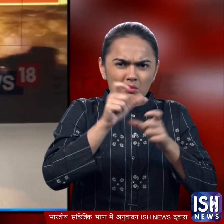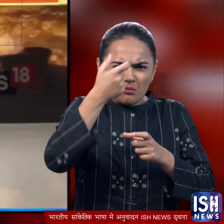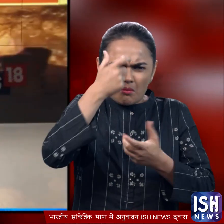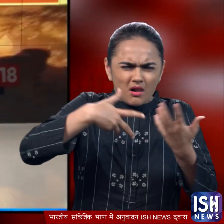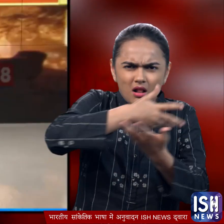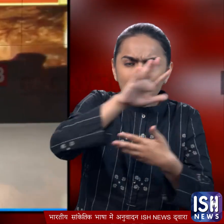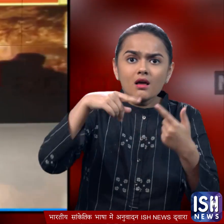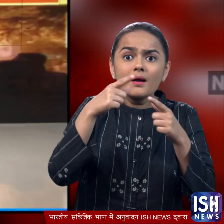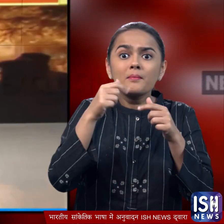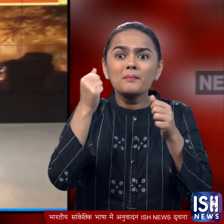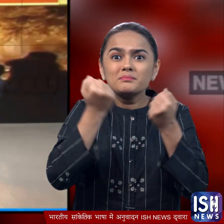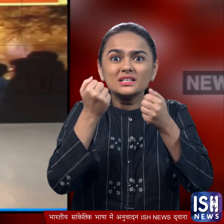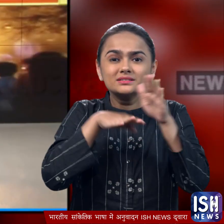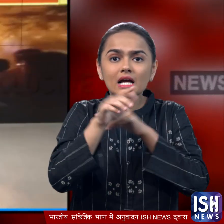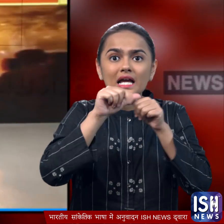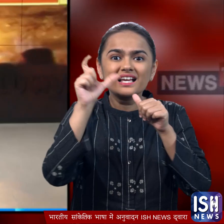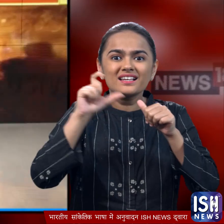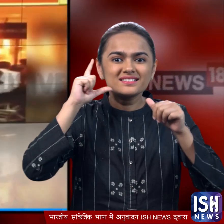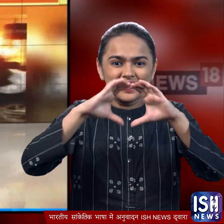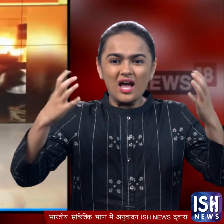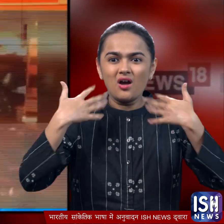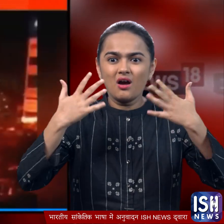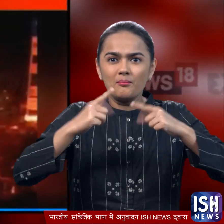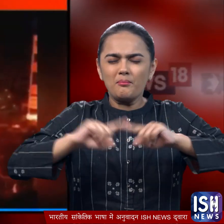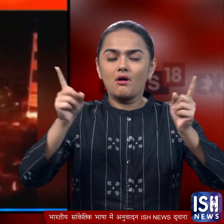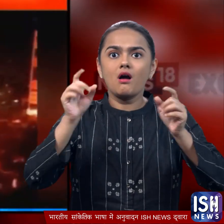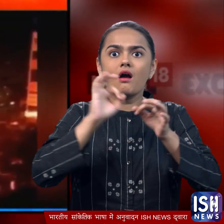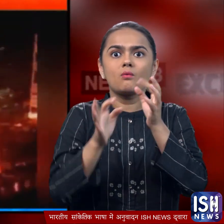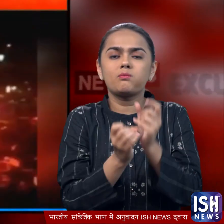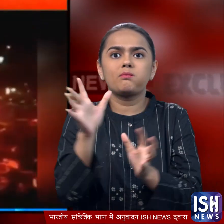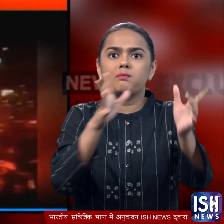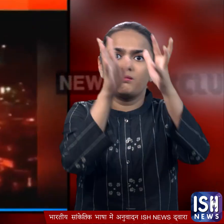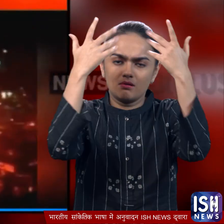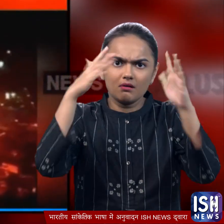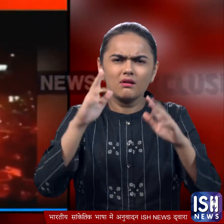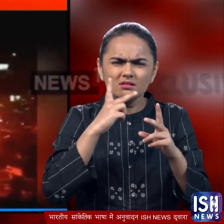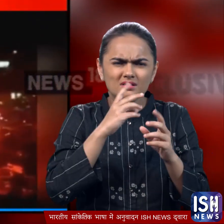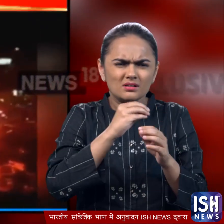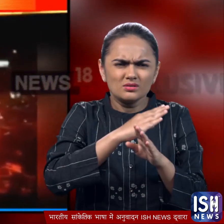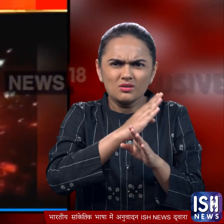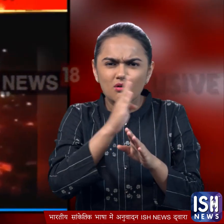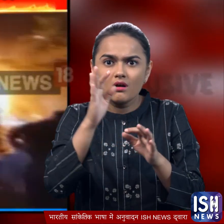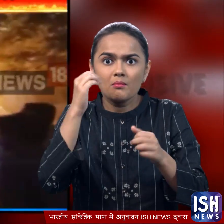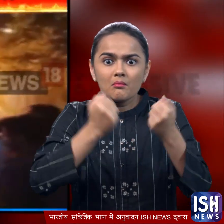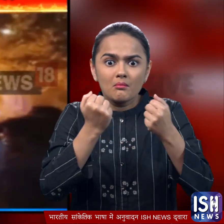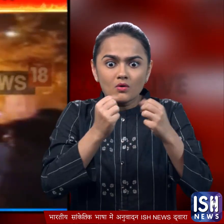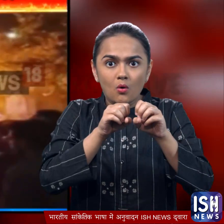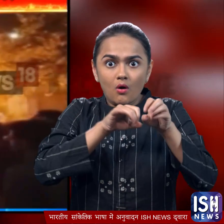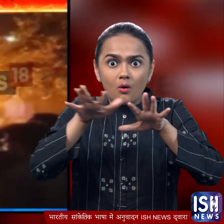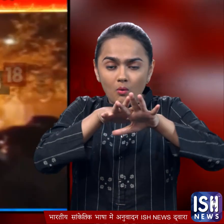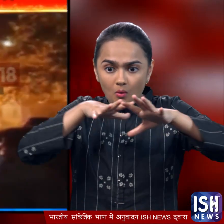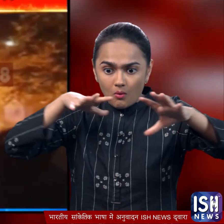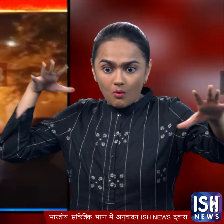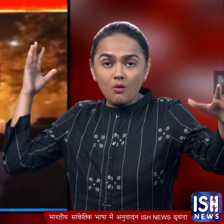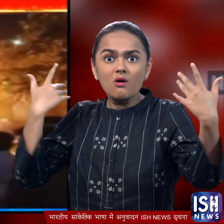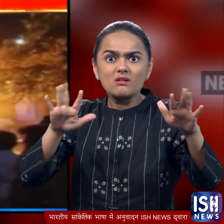कि बस में यह आग एसी का कंप्रेसर फटने से लगी, जिसने देखते ही देखते पूरी बस को अपनी जद में ले लिया।